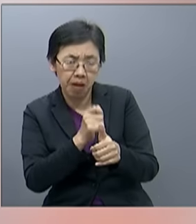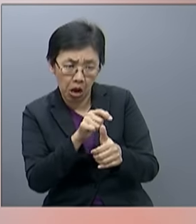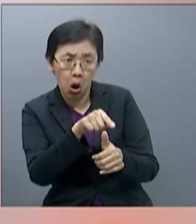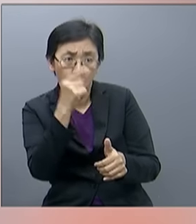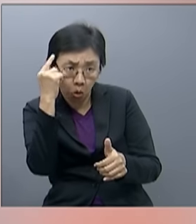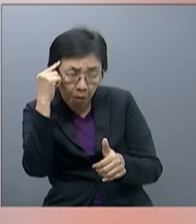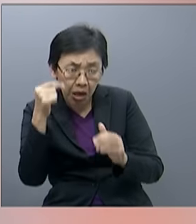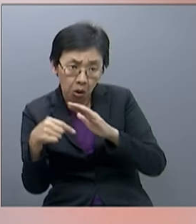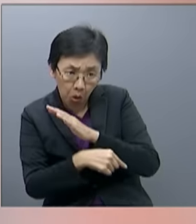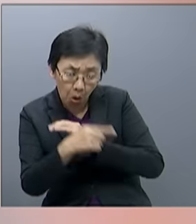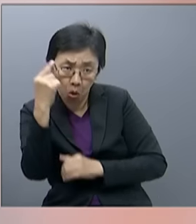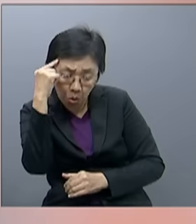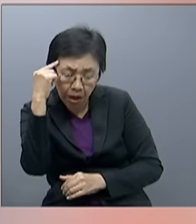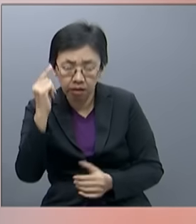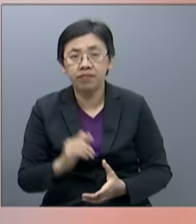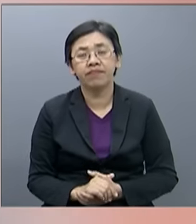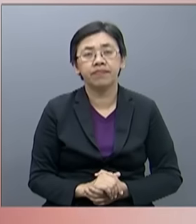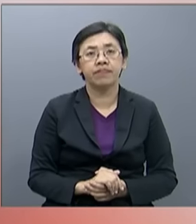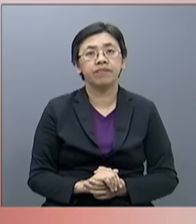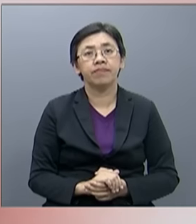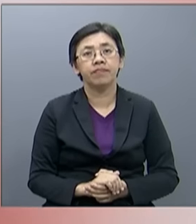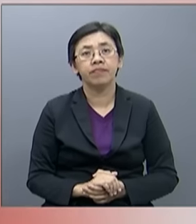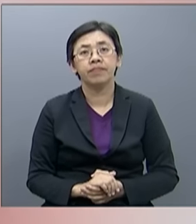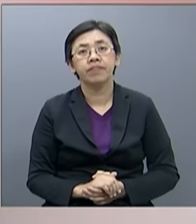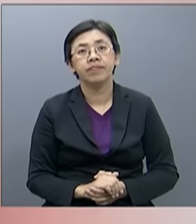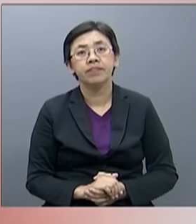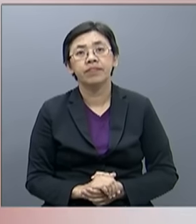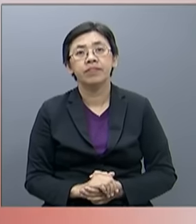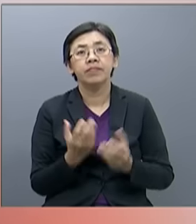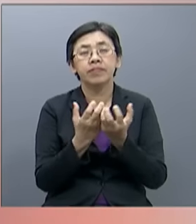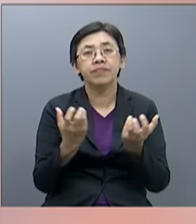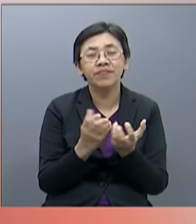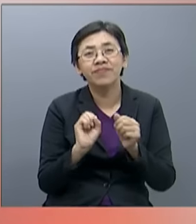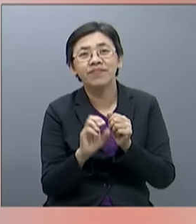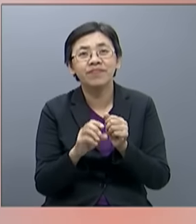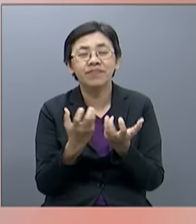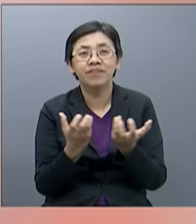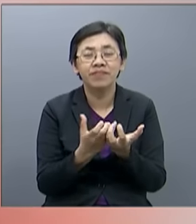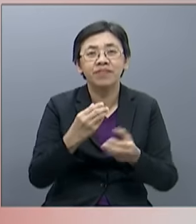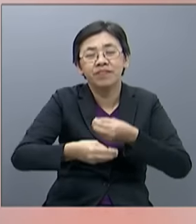นหรือไม่เบื้องต้นพบว่าการเข้าร่วมถ่ายทอดสดรีวิวสินค้าอาจเข้าข่าย